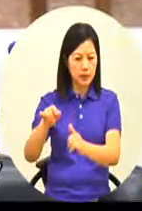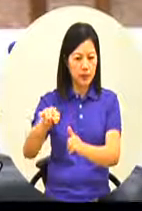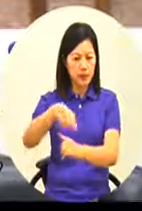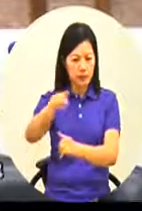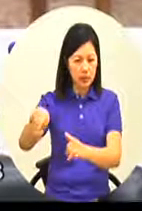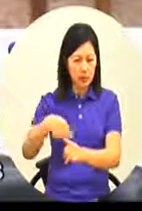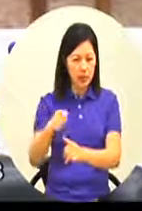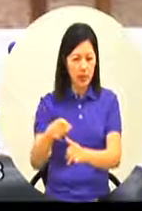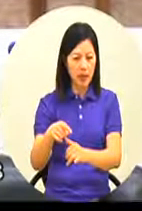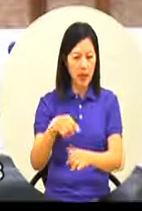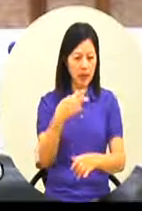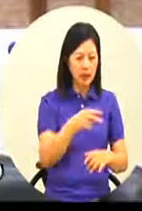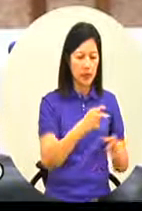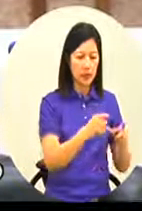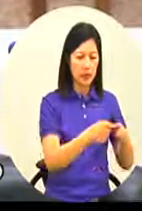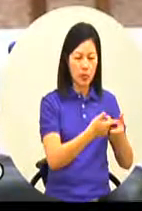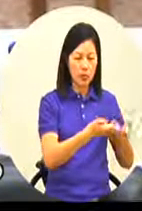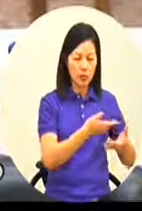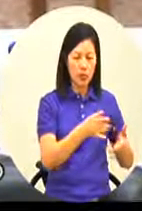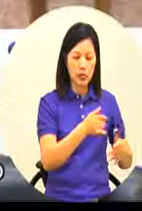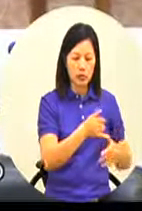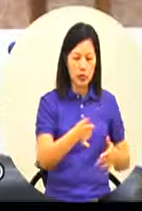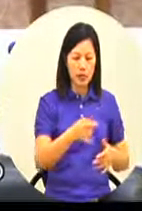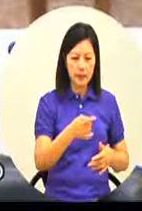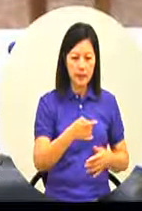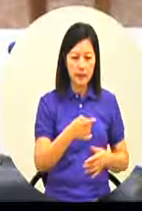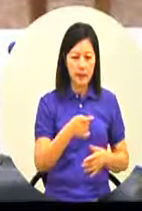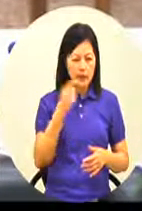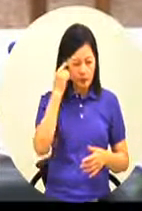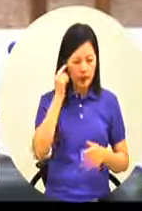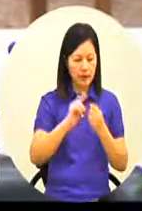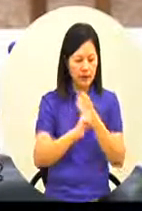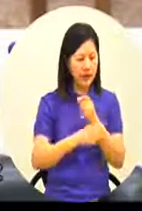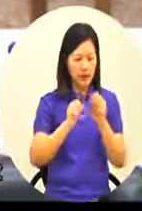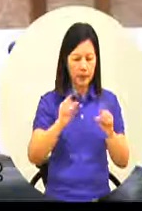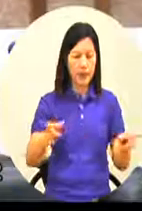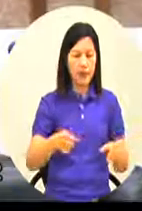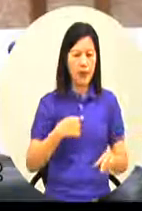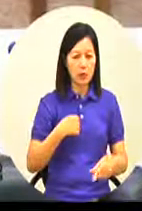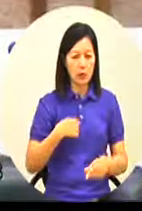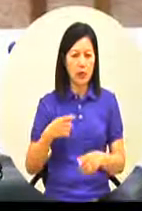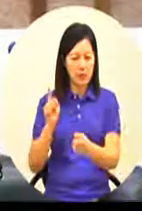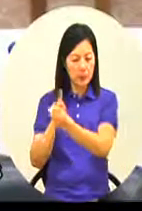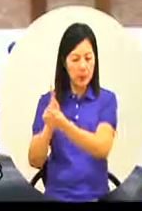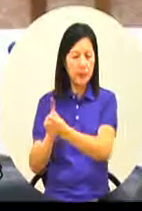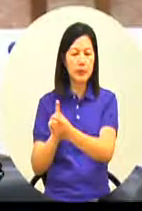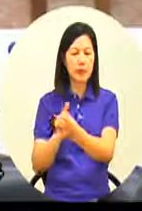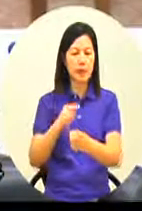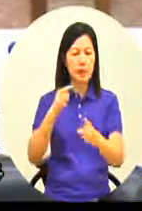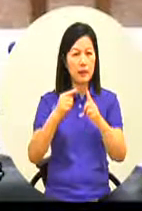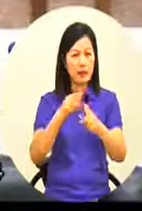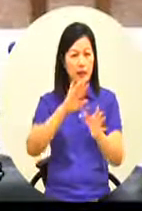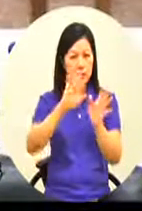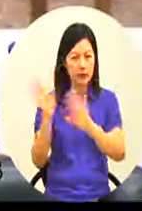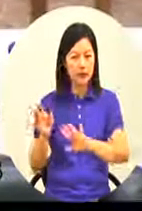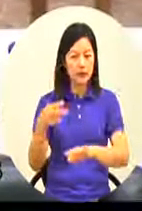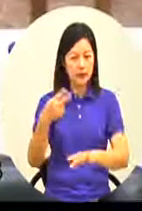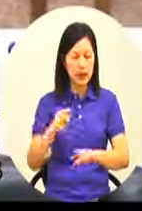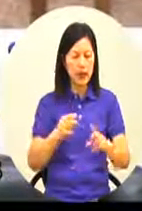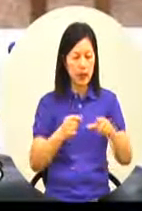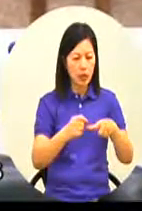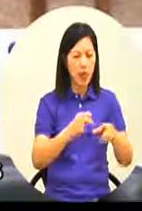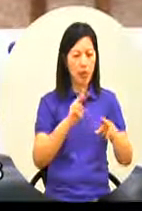公务人员是不太一样的，我们必须兼顾了人情这个部分跟公共安全的部分，我